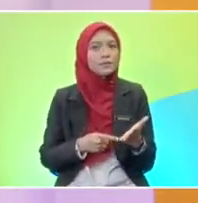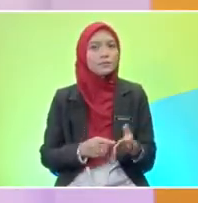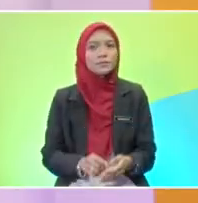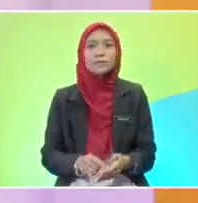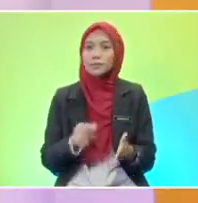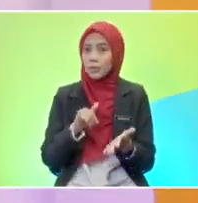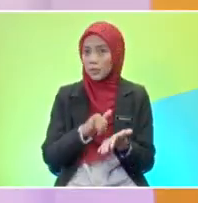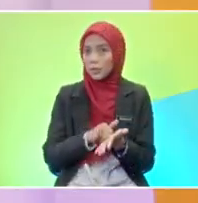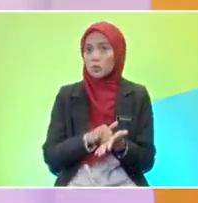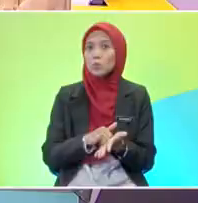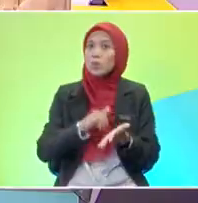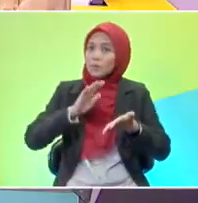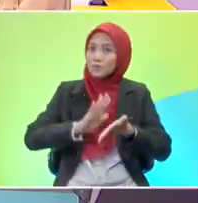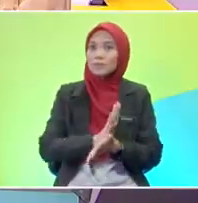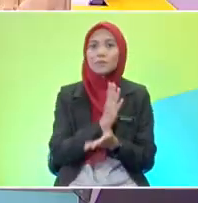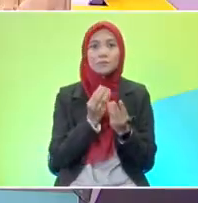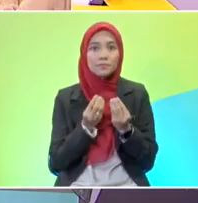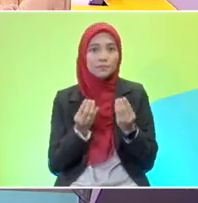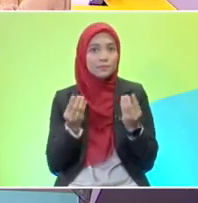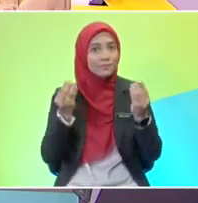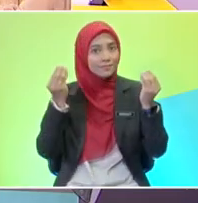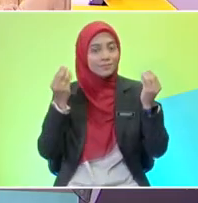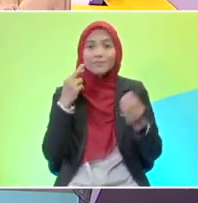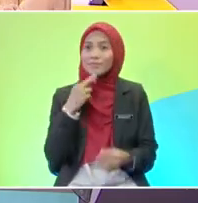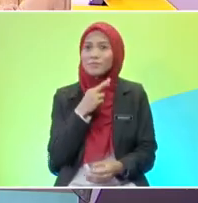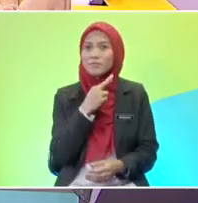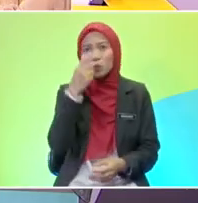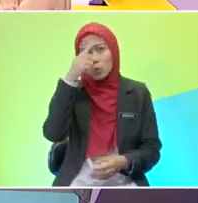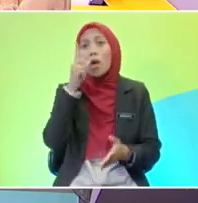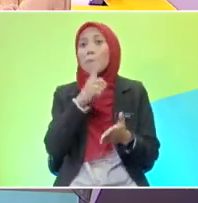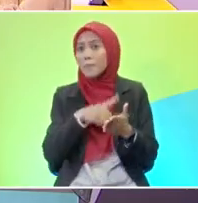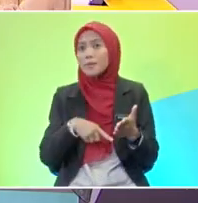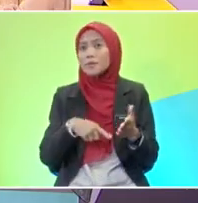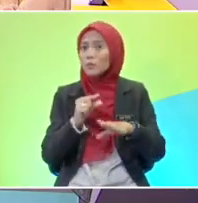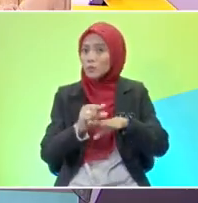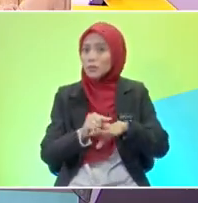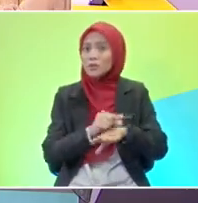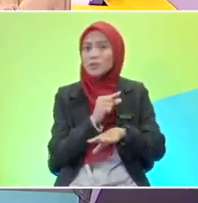namanya kita spasir ya untuk apa kegunaannya